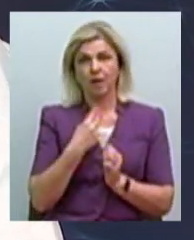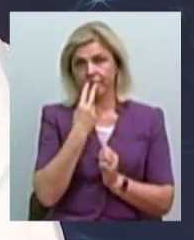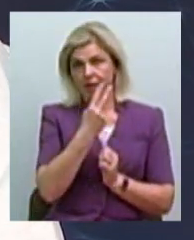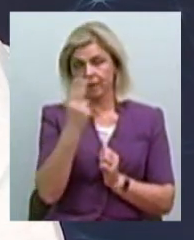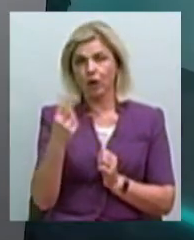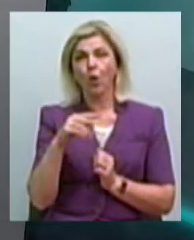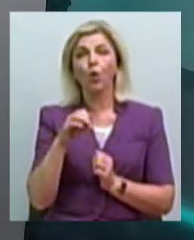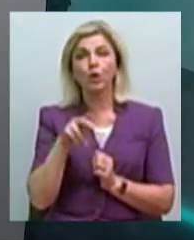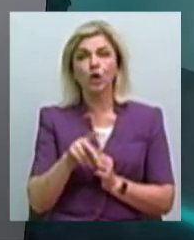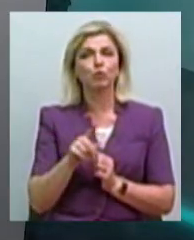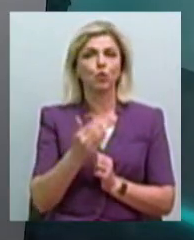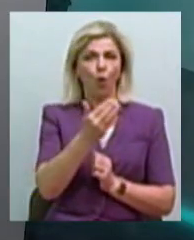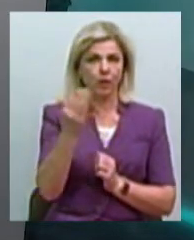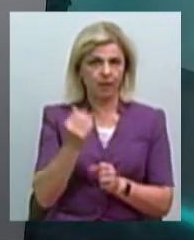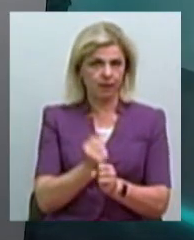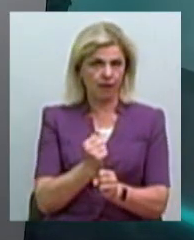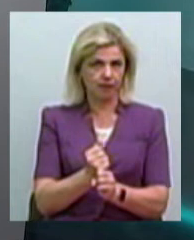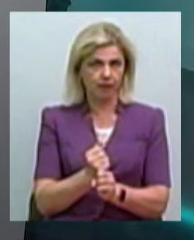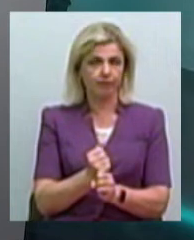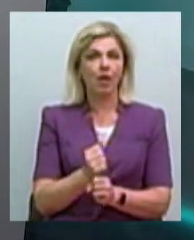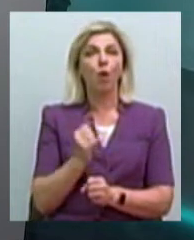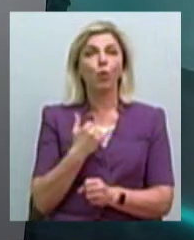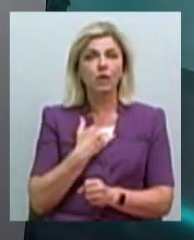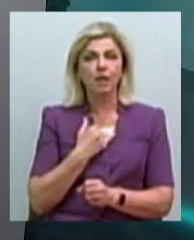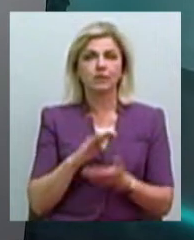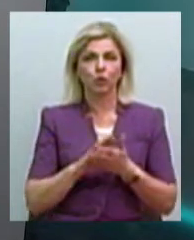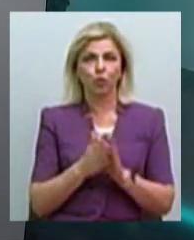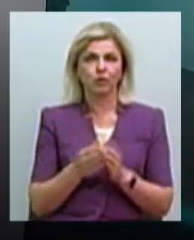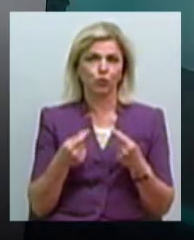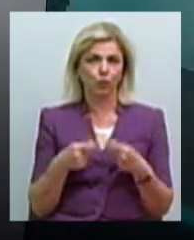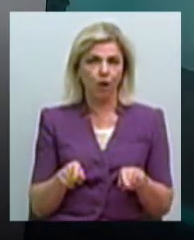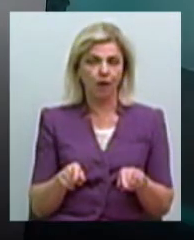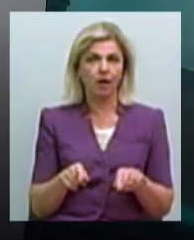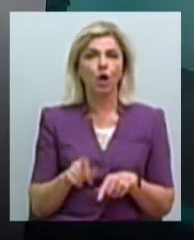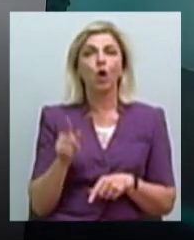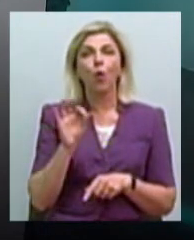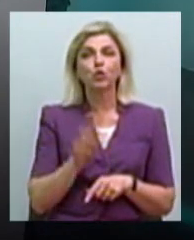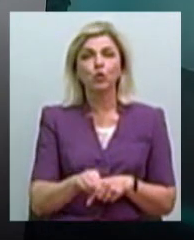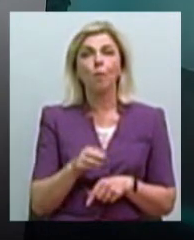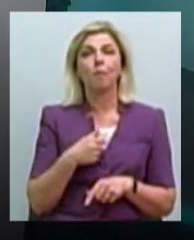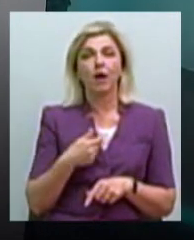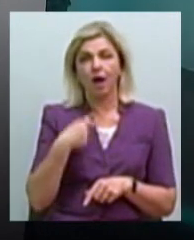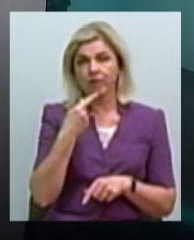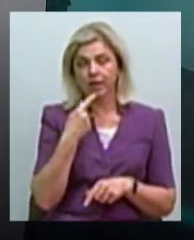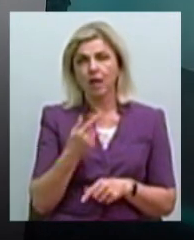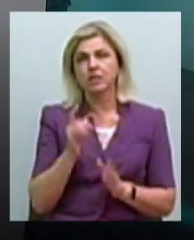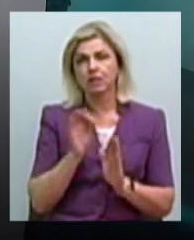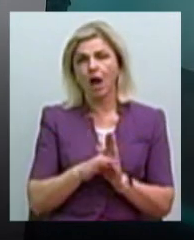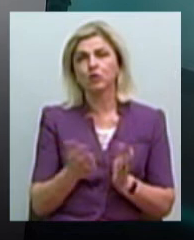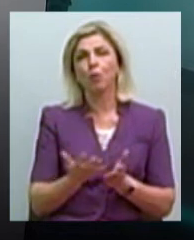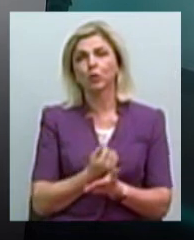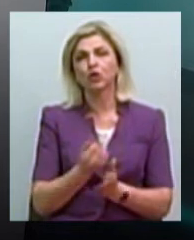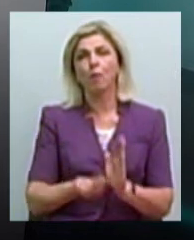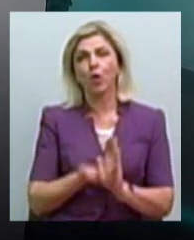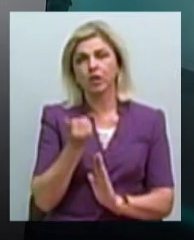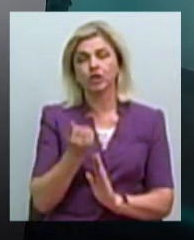они разработали. У нас же здесь ситуация другая, вот то, о чем мы говорили, что мы сразу получили поддержку. Как только